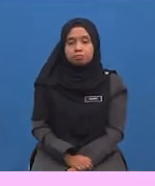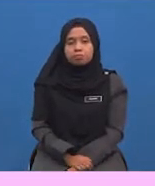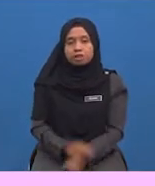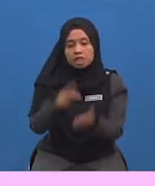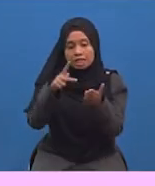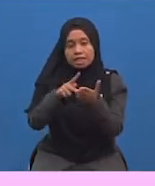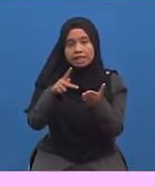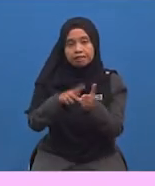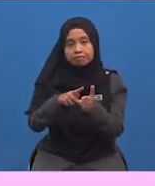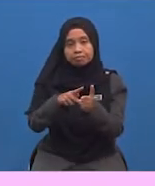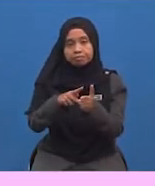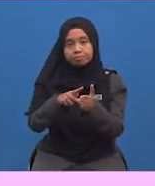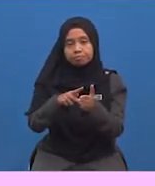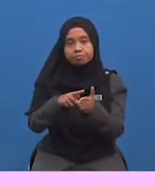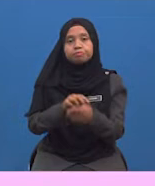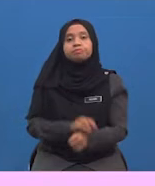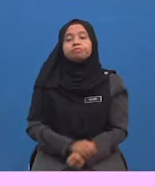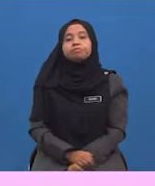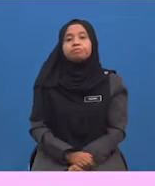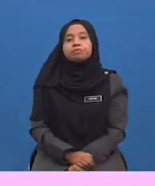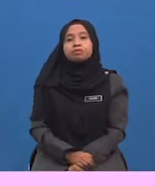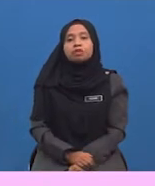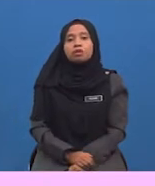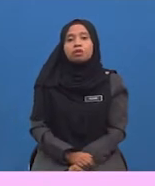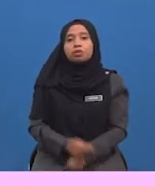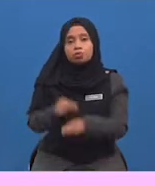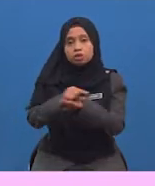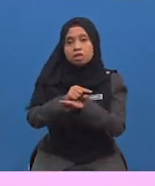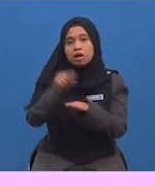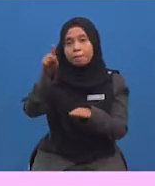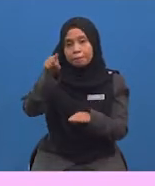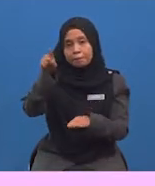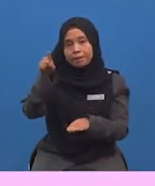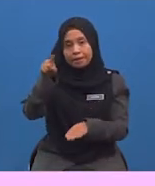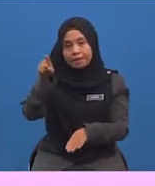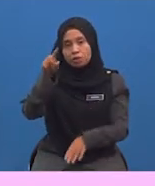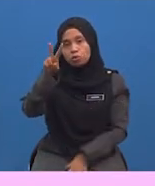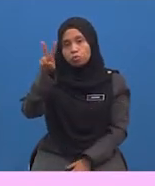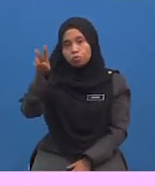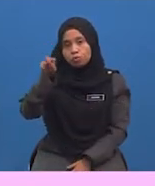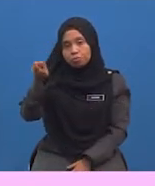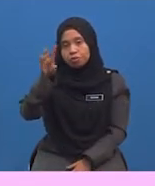Hitung isi padu pepejal yang tinggal guna pi sama dengan 22/7.